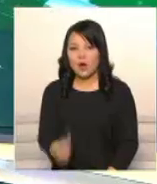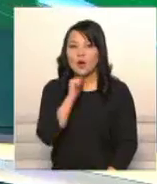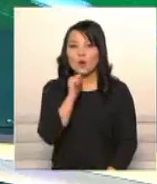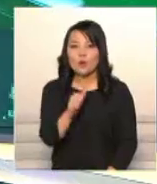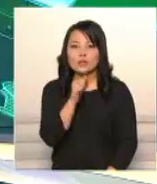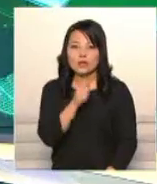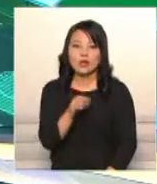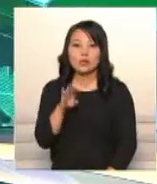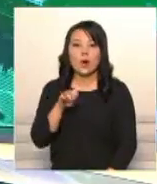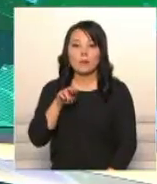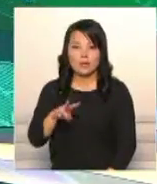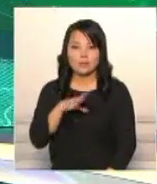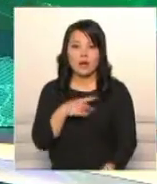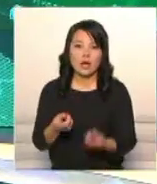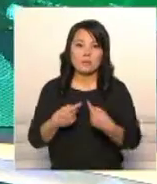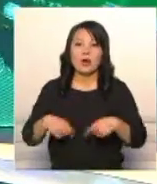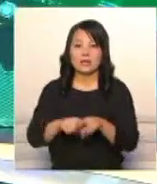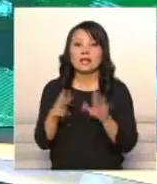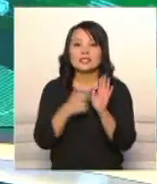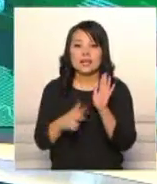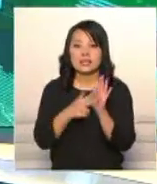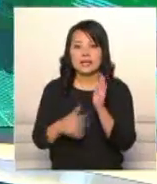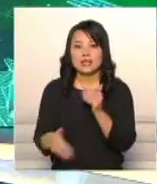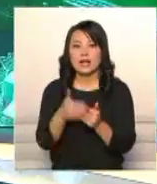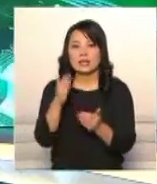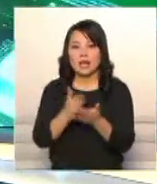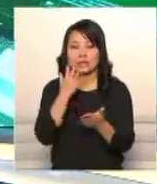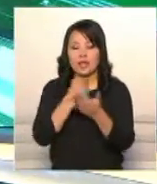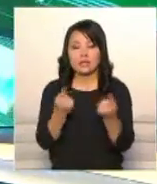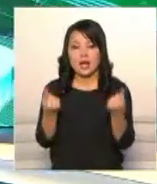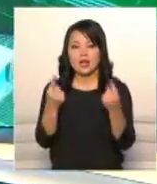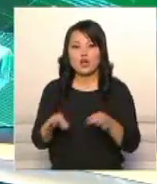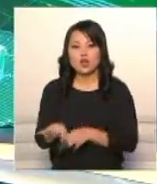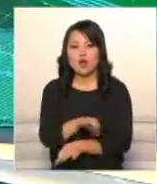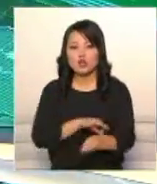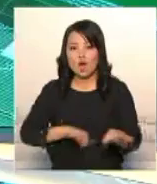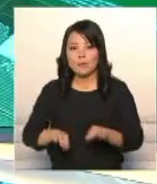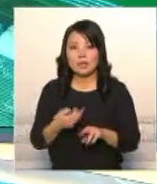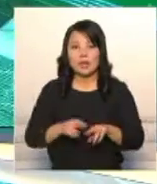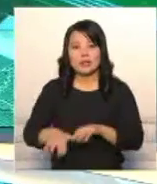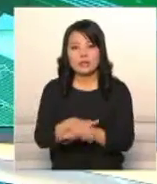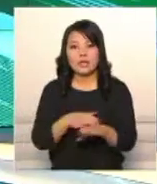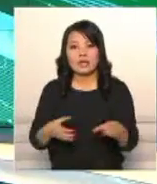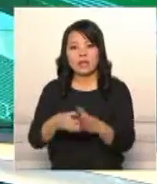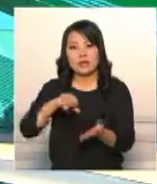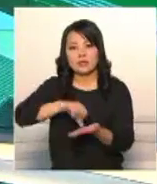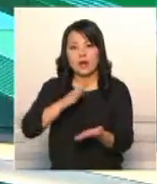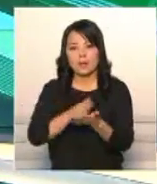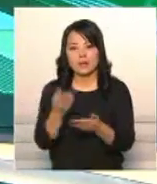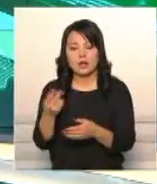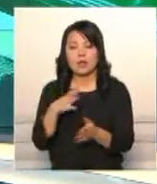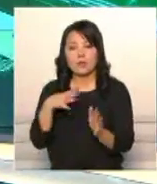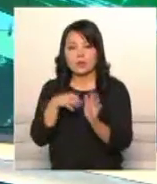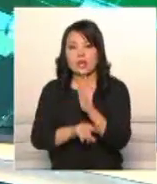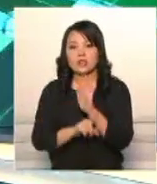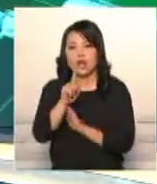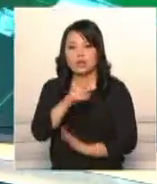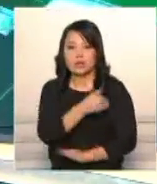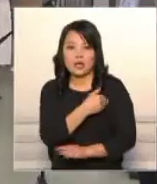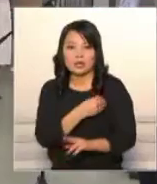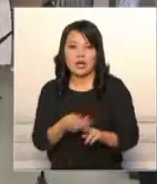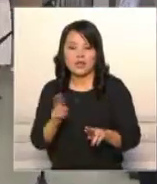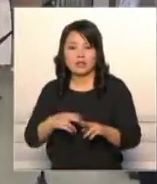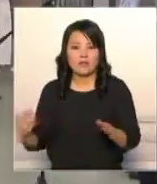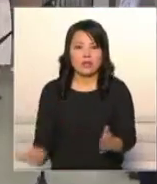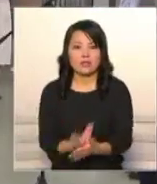Сынайдың тобыл аймағында 80-ге тарта ірі жоба іске қосылған. Олардың барлығы да индустриалды инновациялық даму бағдарламасының алғашқы 5